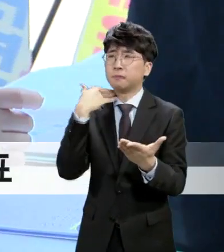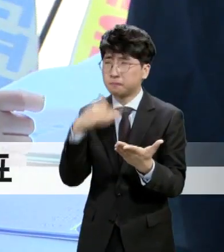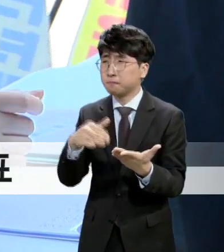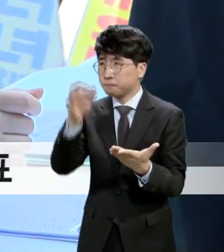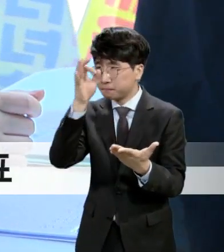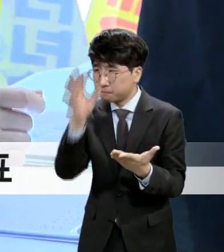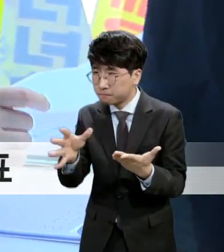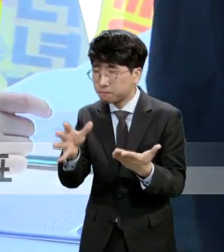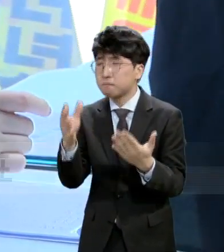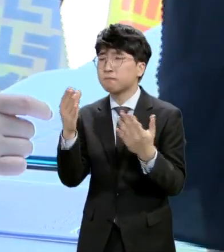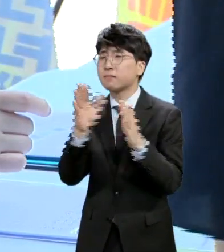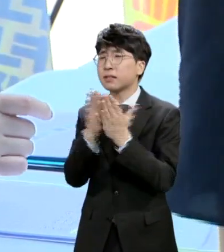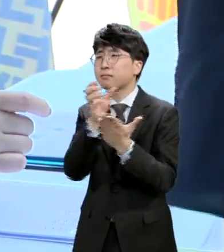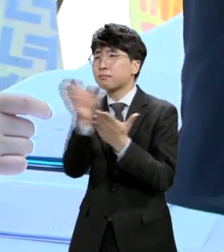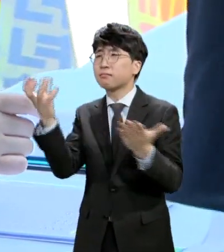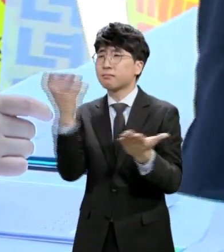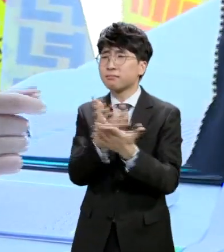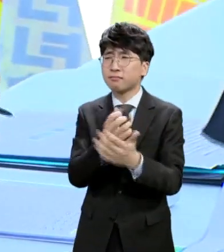12월 발표됩니다.